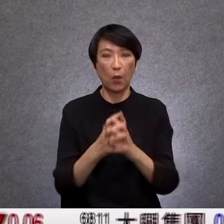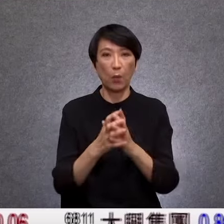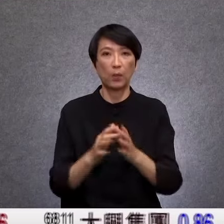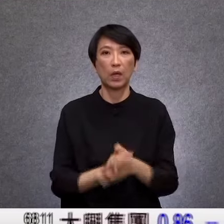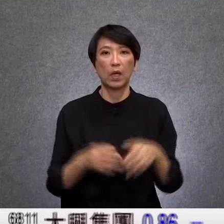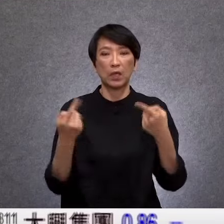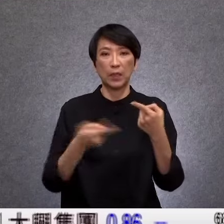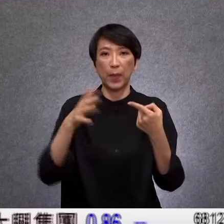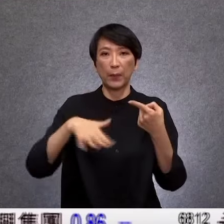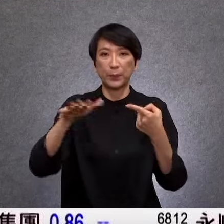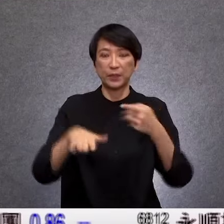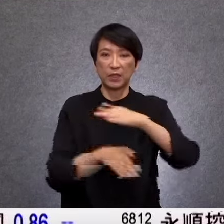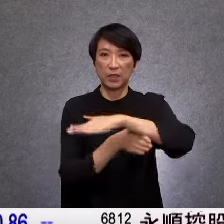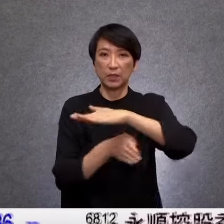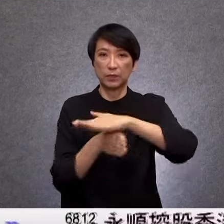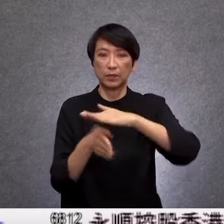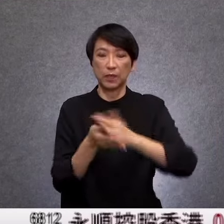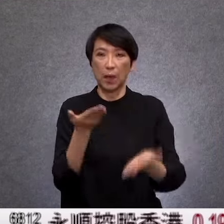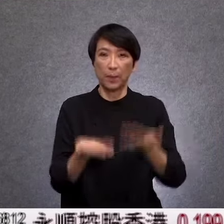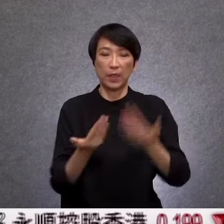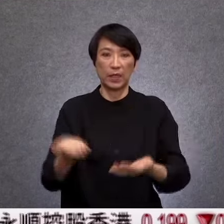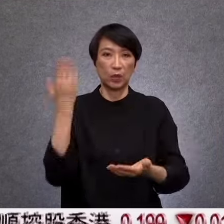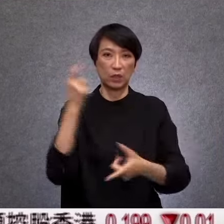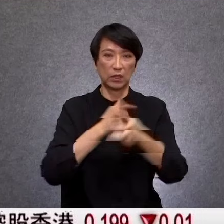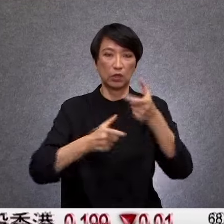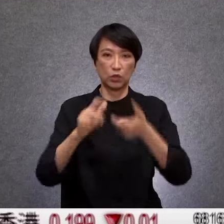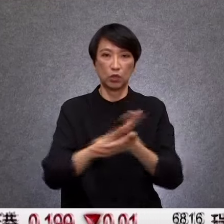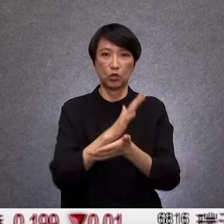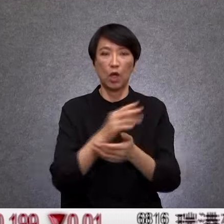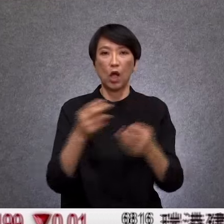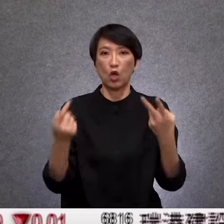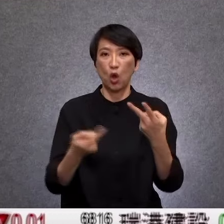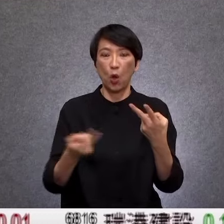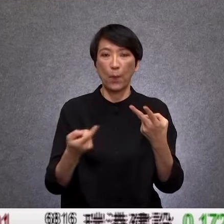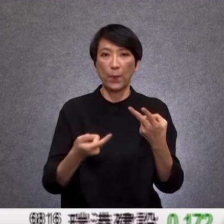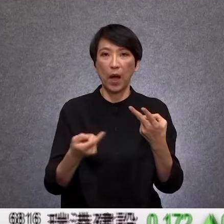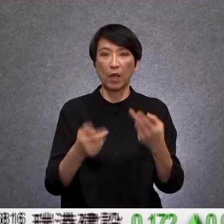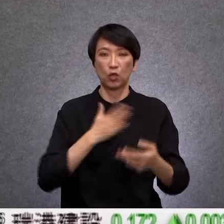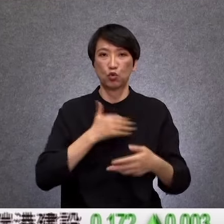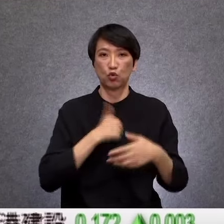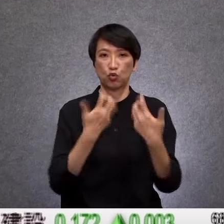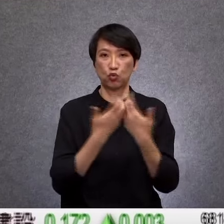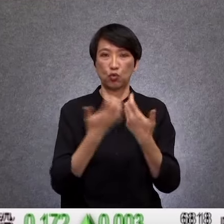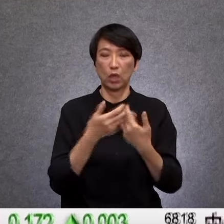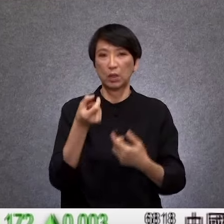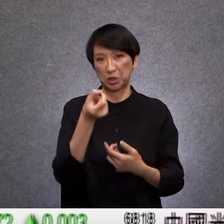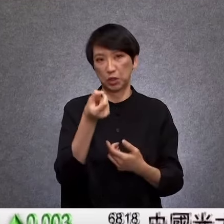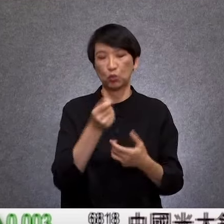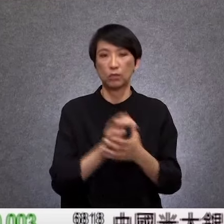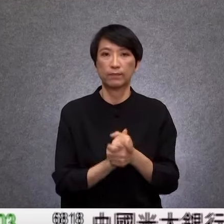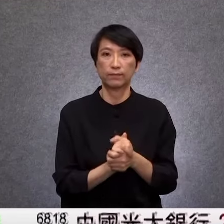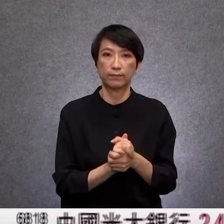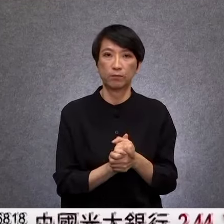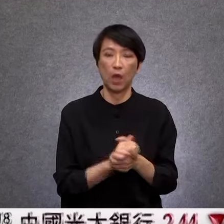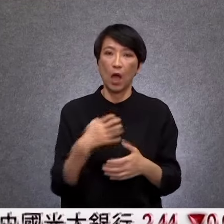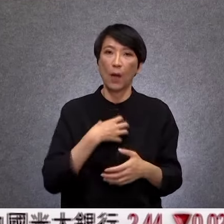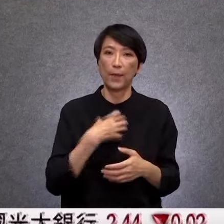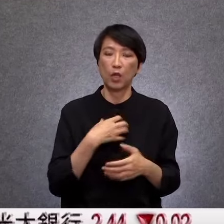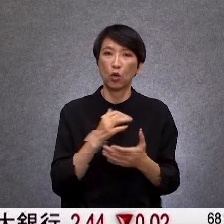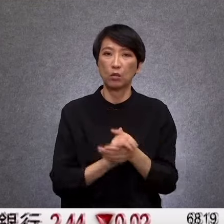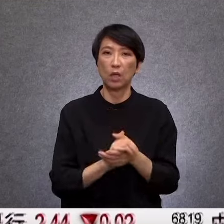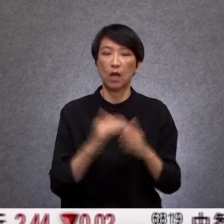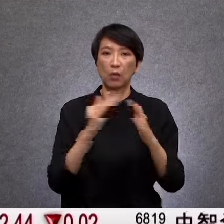啲來源啦，總共潛在嘅供應有15,000伙，比起上個財年預算嗰個20,000伙咧，開頭預算嗰